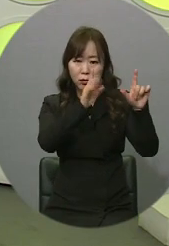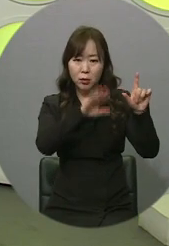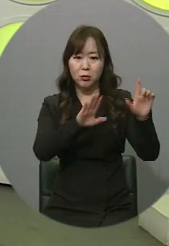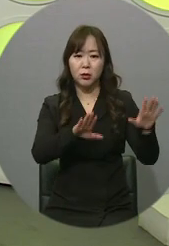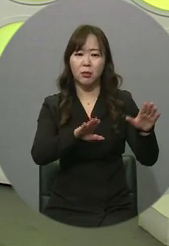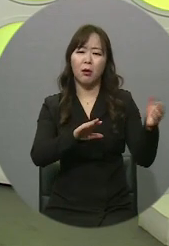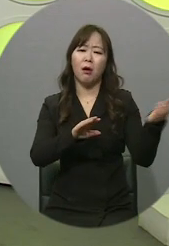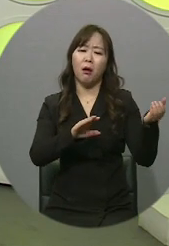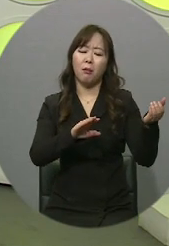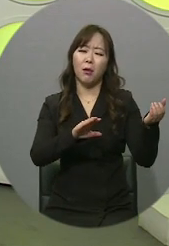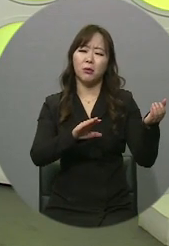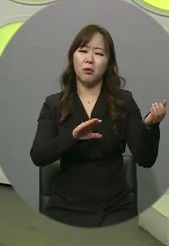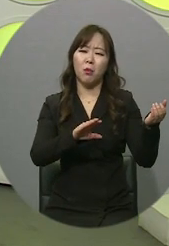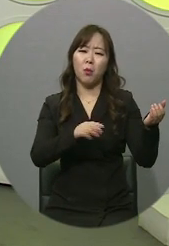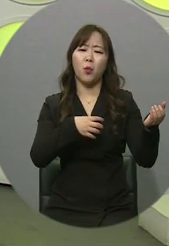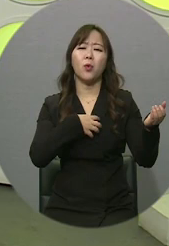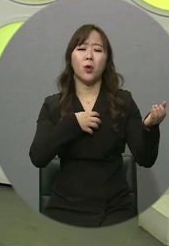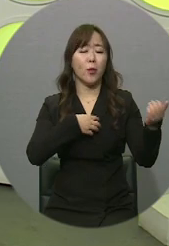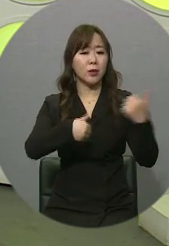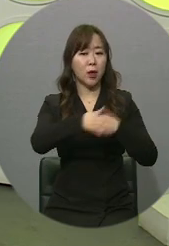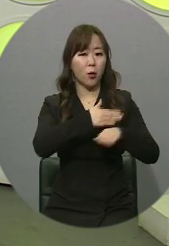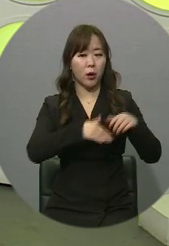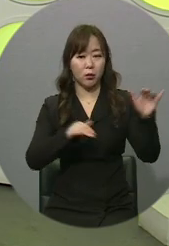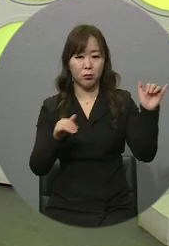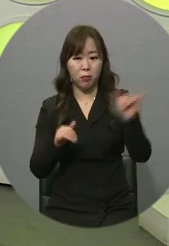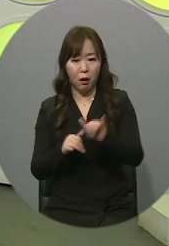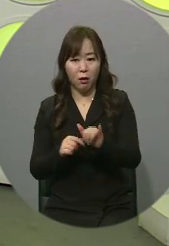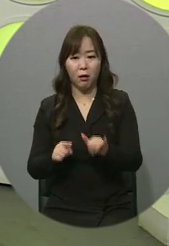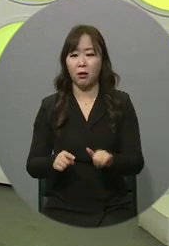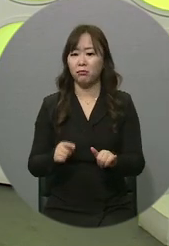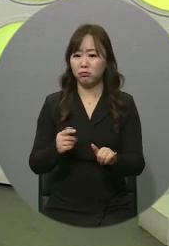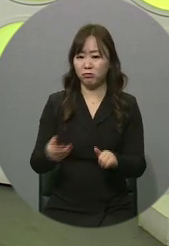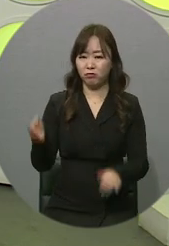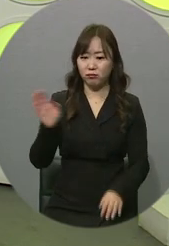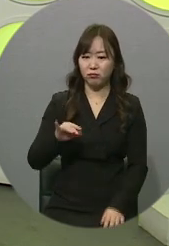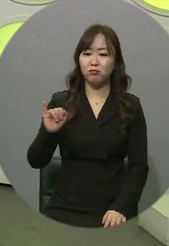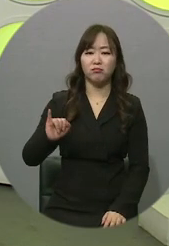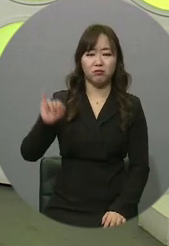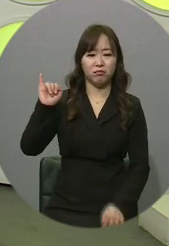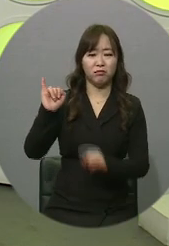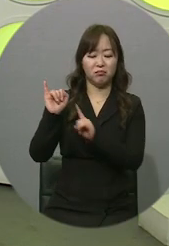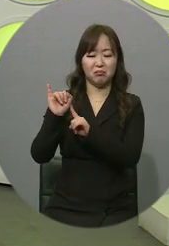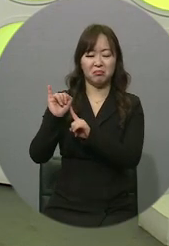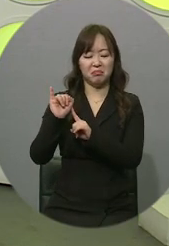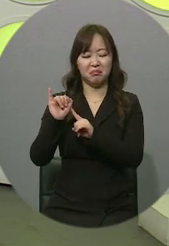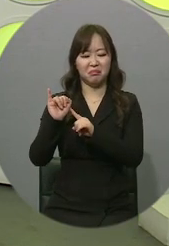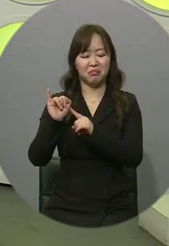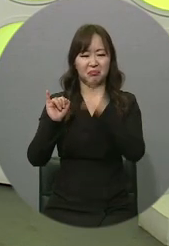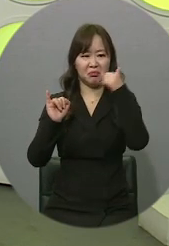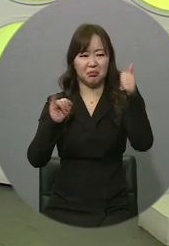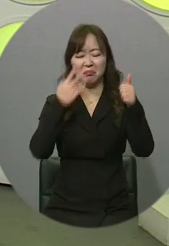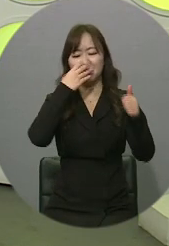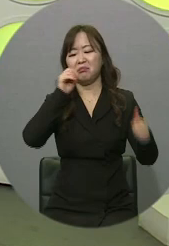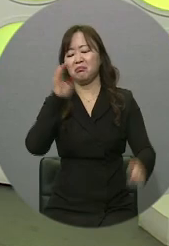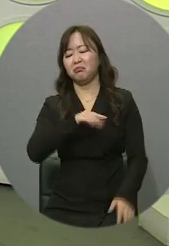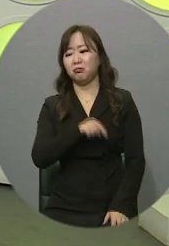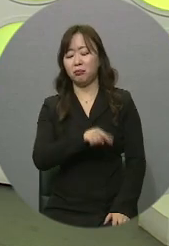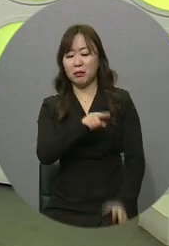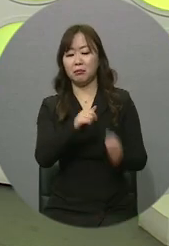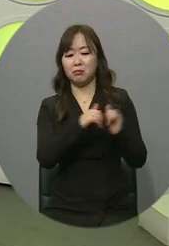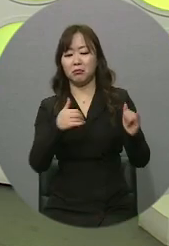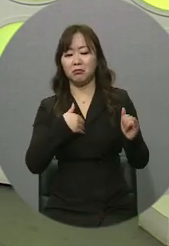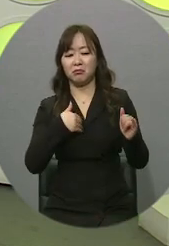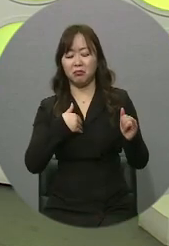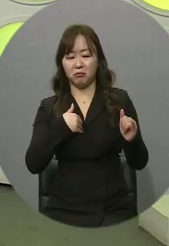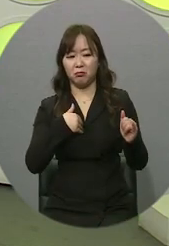지금 너무 아파서 위독한 상태라고 연락이 왔습니다. 하지만 그 누이는 무시했어요. 그 사람은